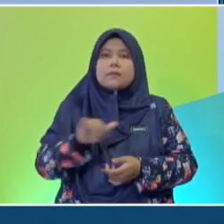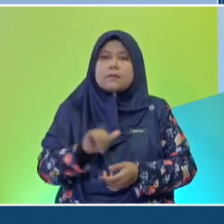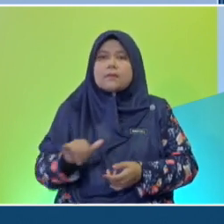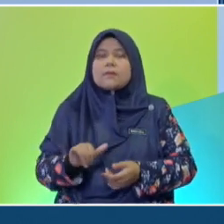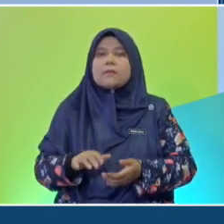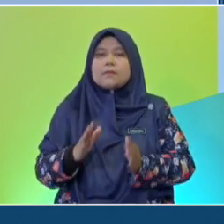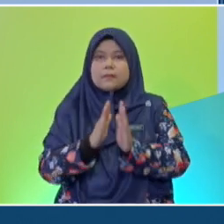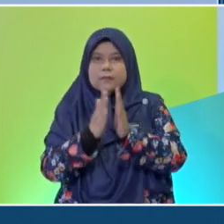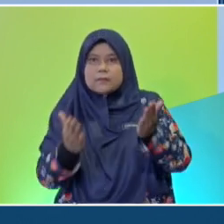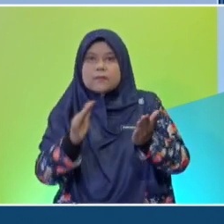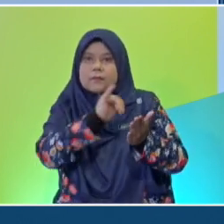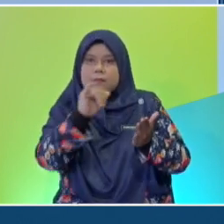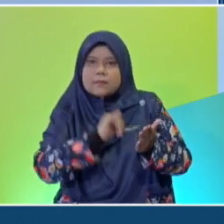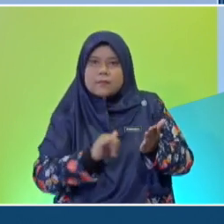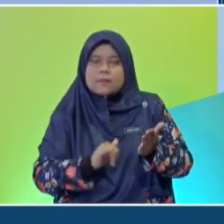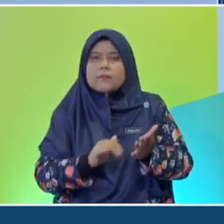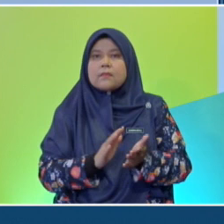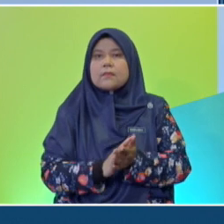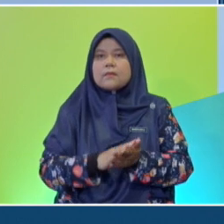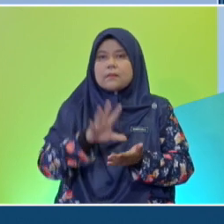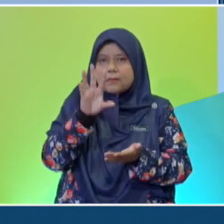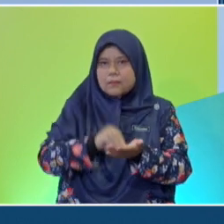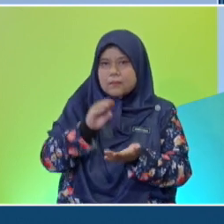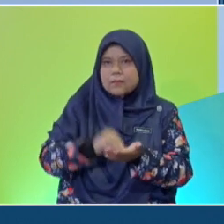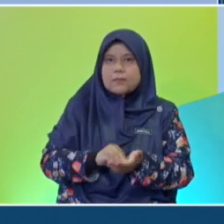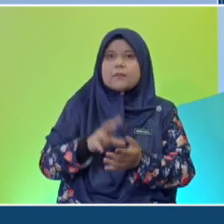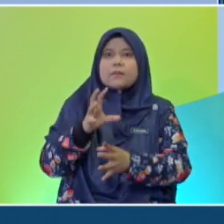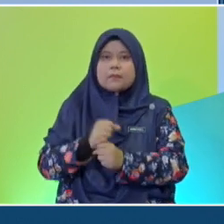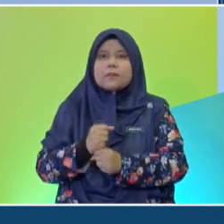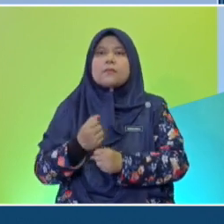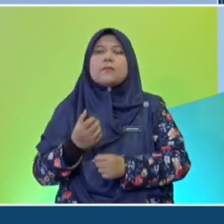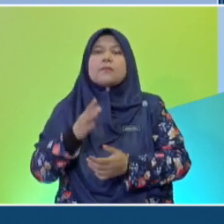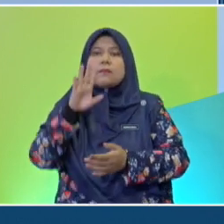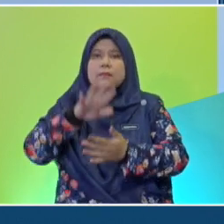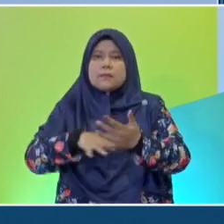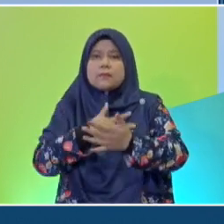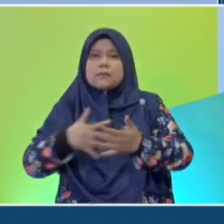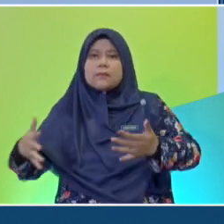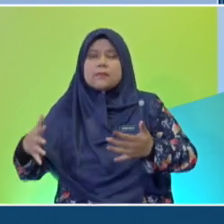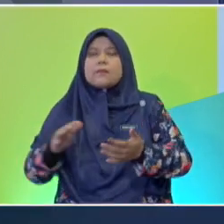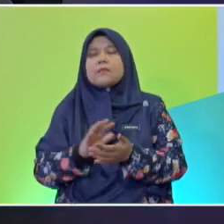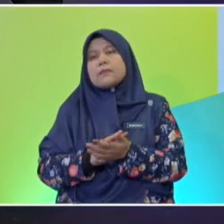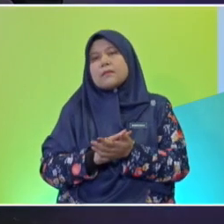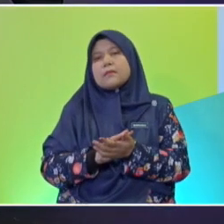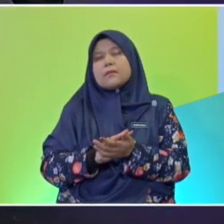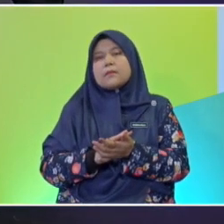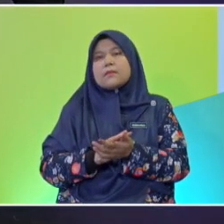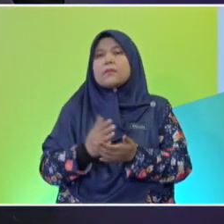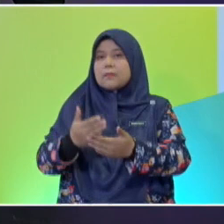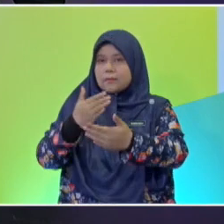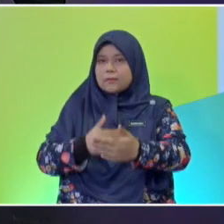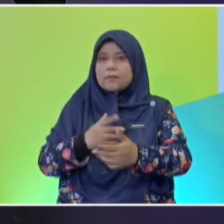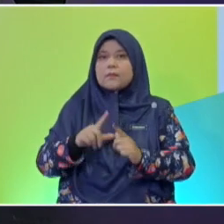menyalin Oke jadi salin dan catatkan dapat anda dalam jadwal berikut oke Ya ini yang mereka lakukan sebelum